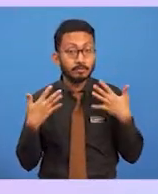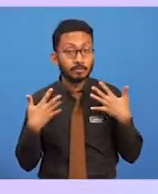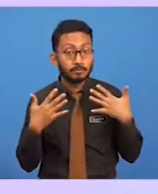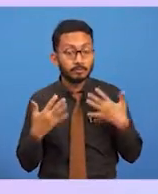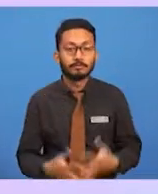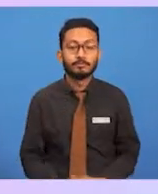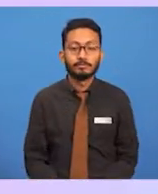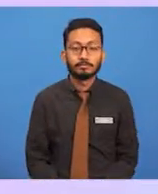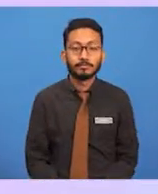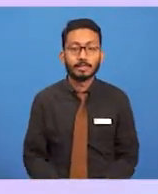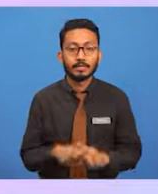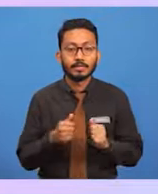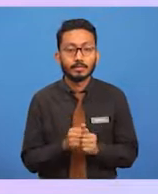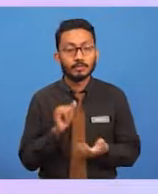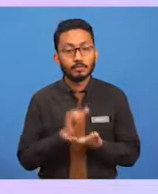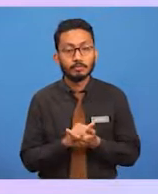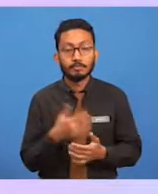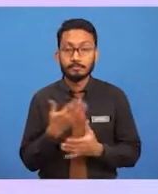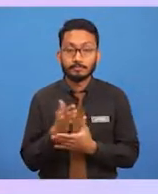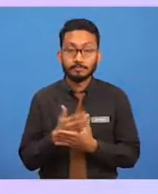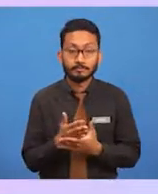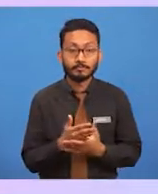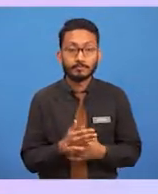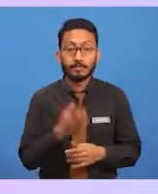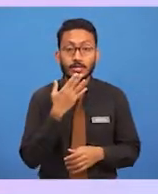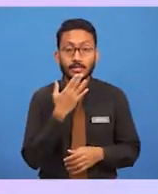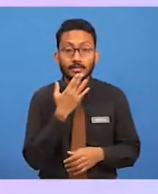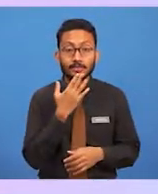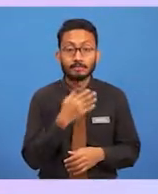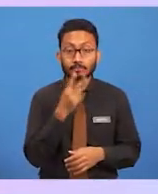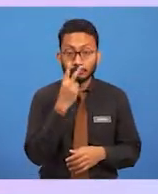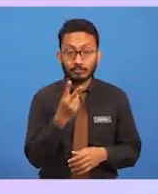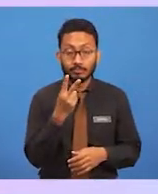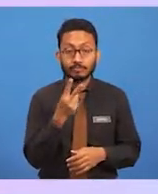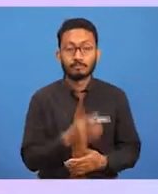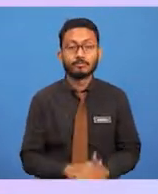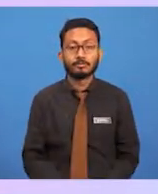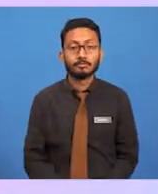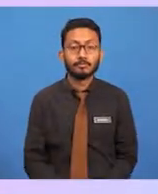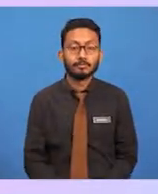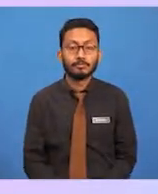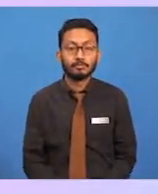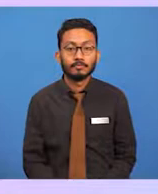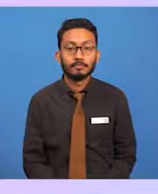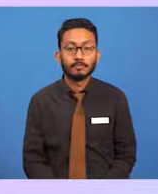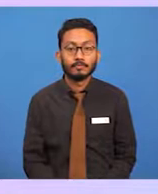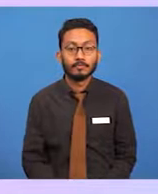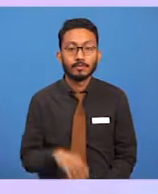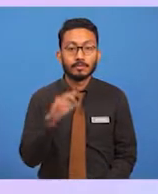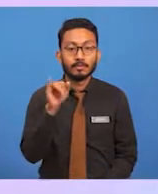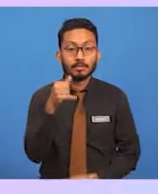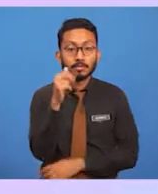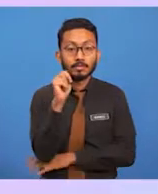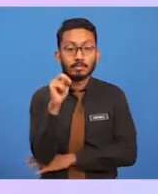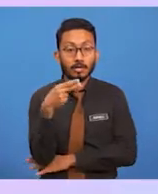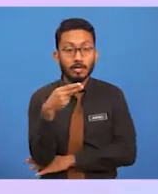Berikut merupakan pembahagian warna. Perhatikan rajah berikut. Rajah tersebut